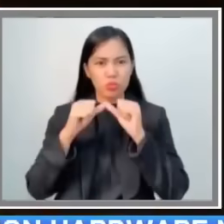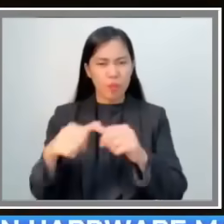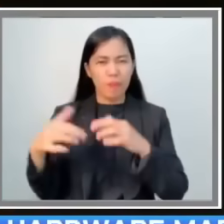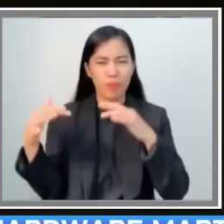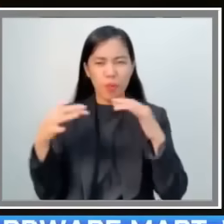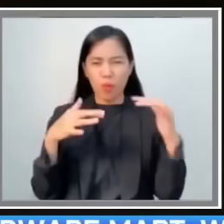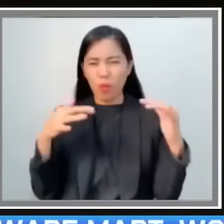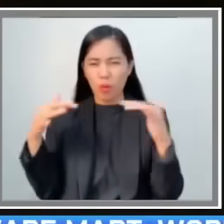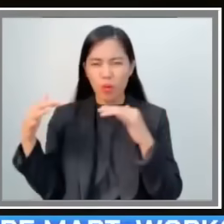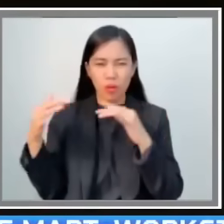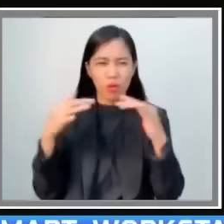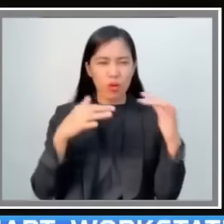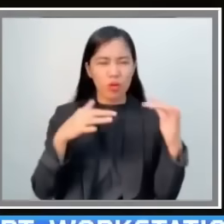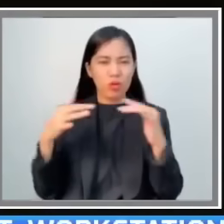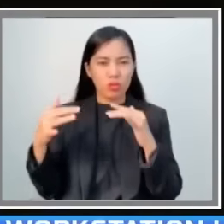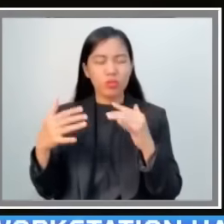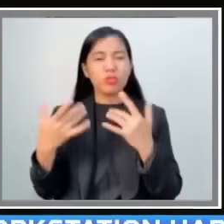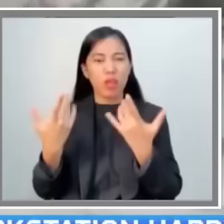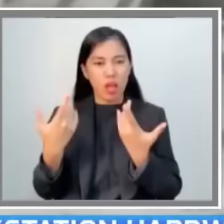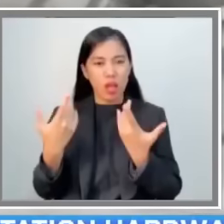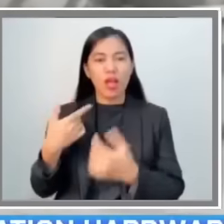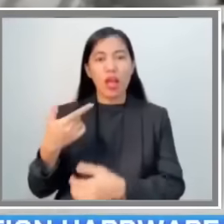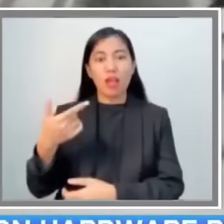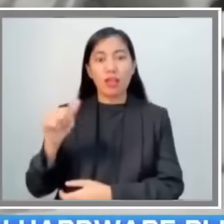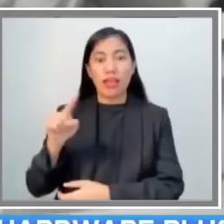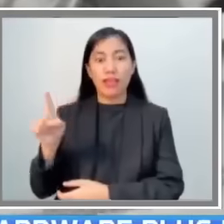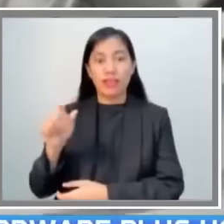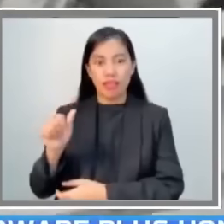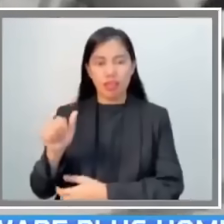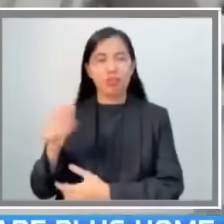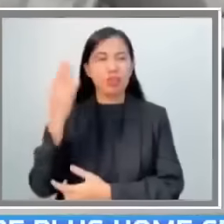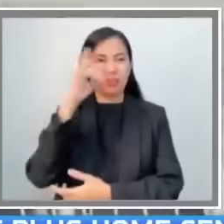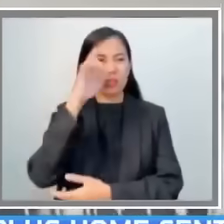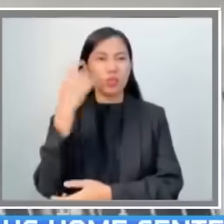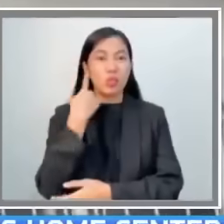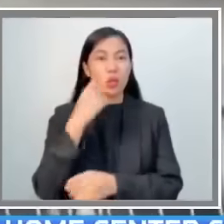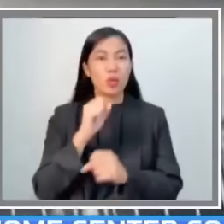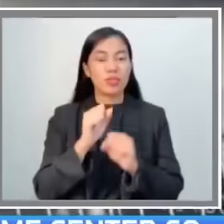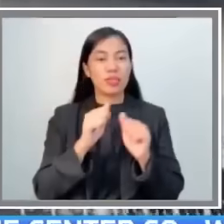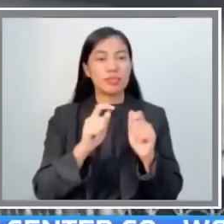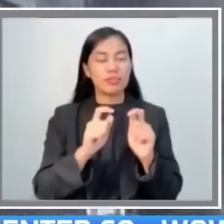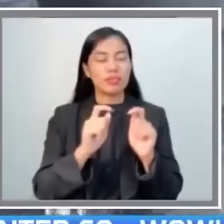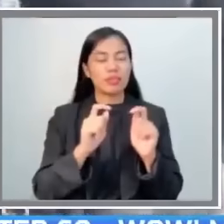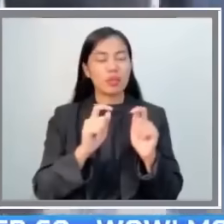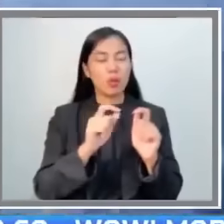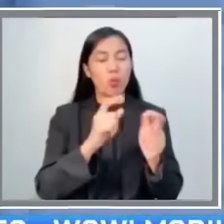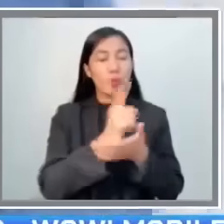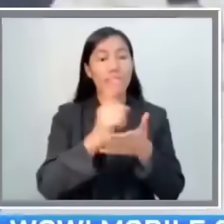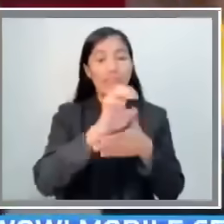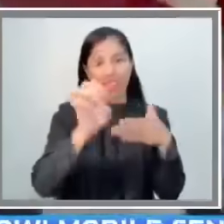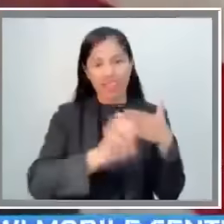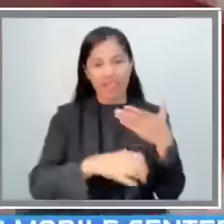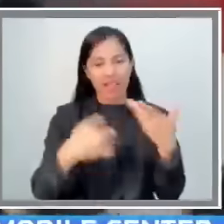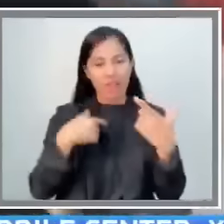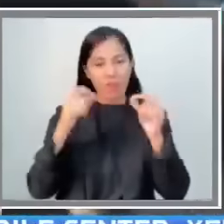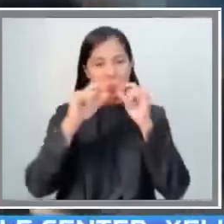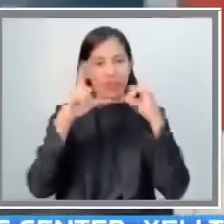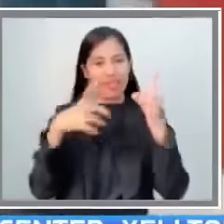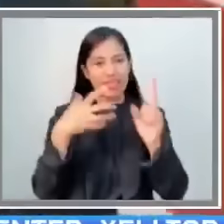sa surprise attack ng grupong Hamas nitong weekend. Lagpasan 1,200 na ang namatay sa kaguluhan ayon sa state